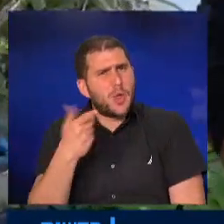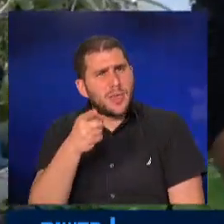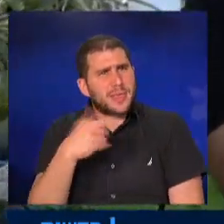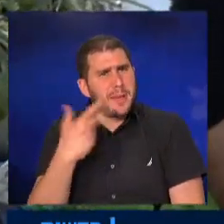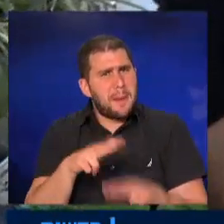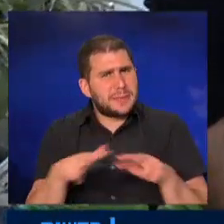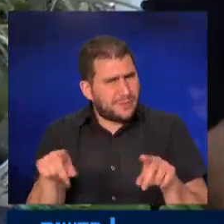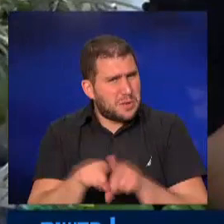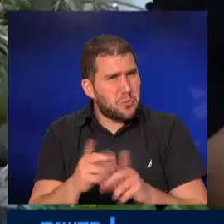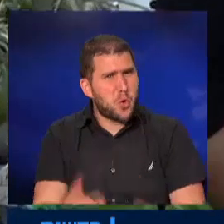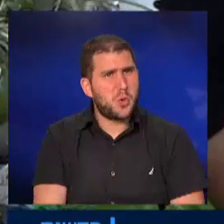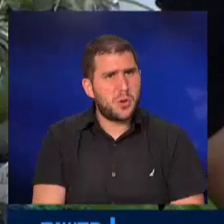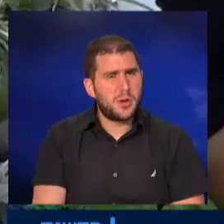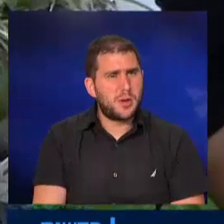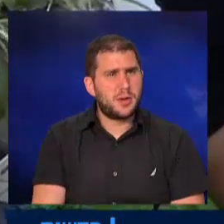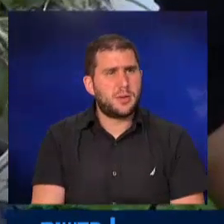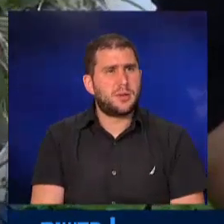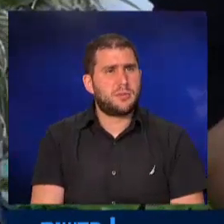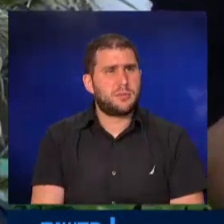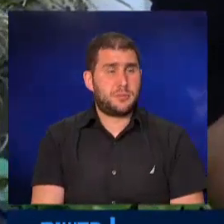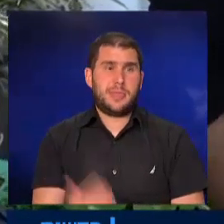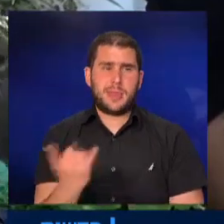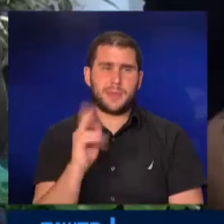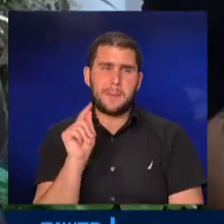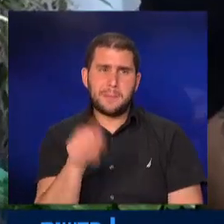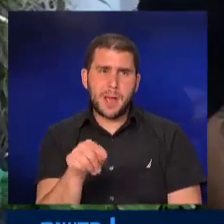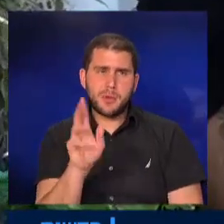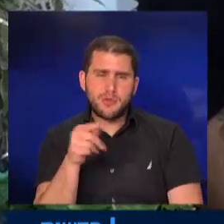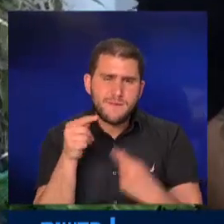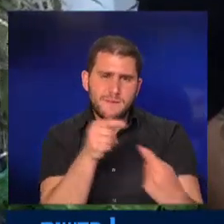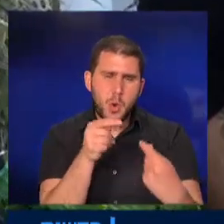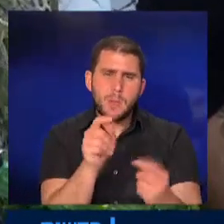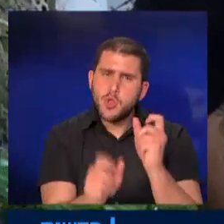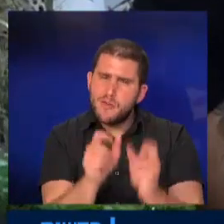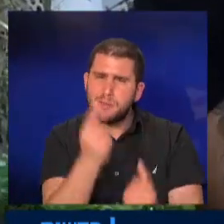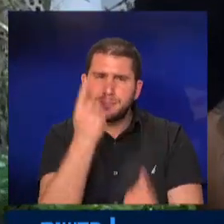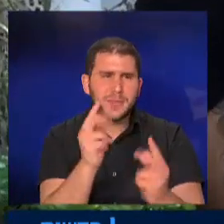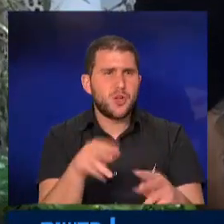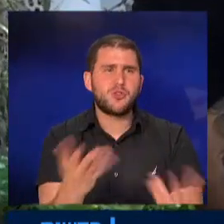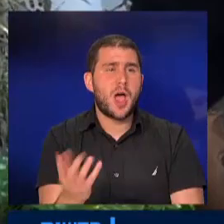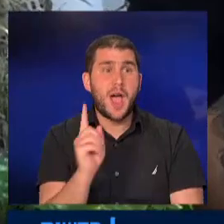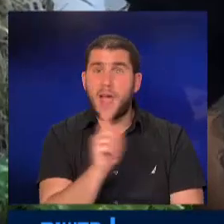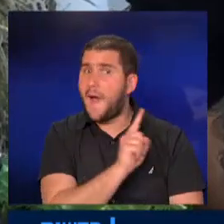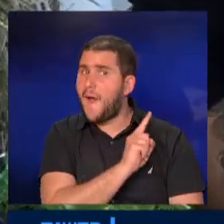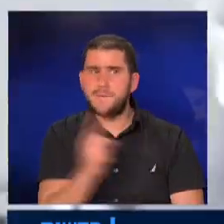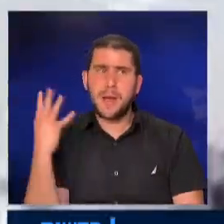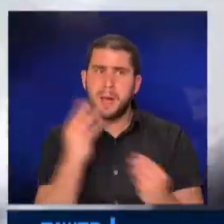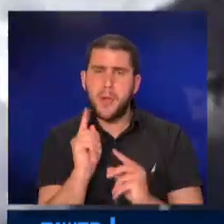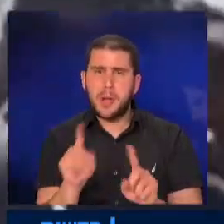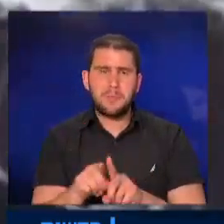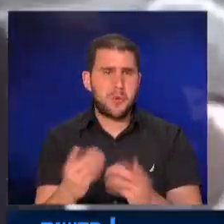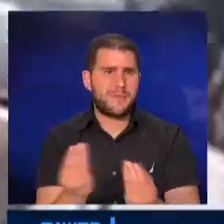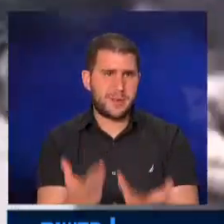שתיקלה למצב כזה? תראה, תמיד אנחנו מגיעים, יש ויכוחים עם תושבים, אבל בחיים אנחנו לא מגיעים לדבר